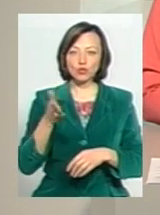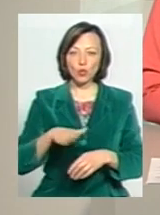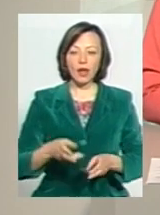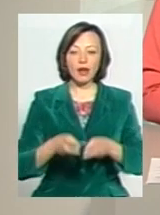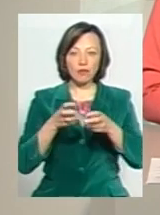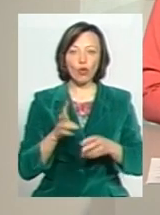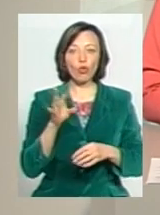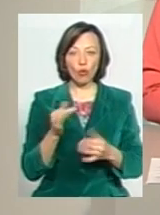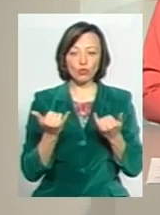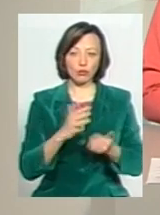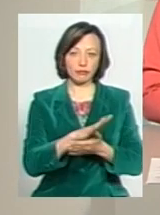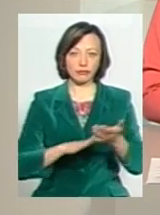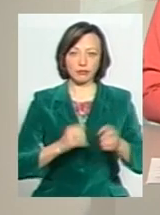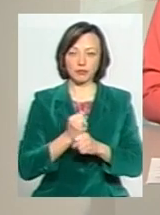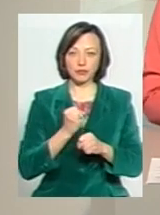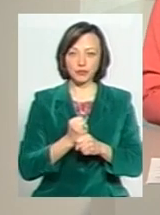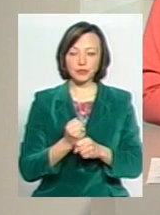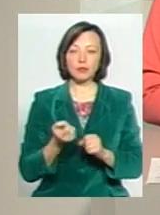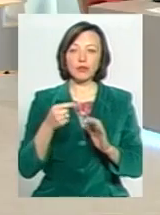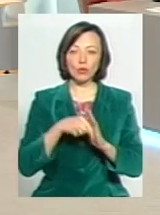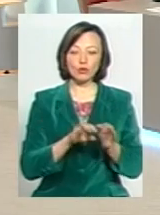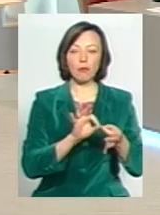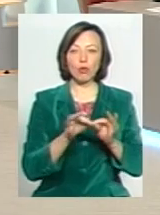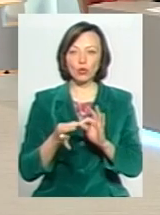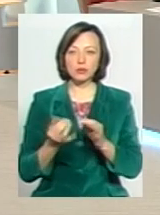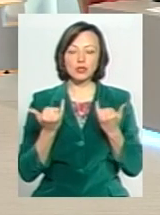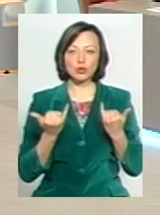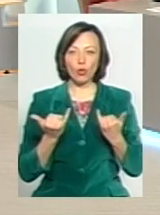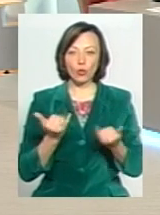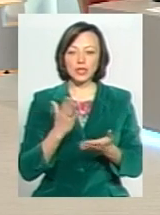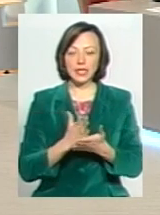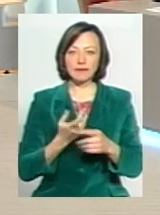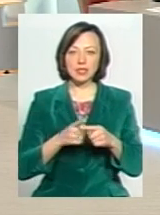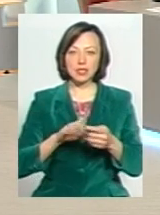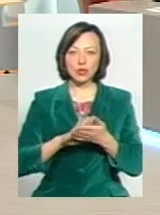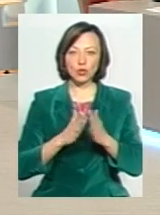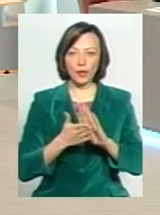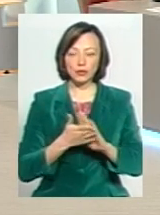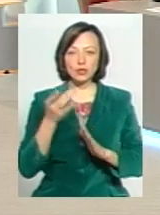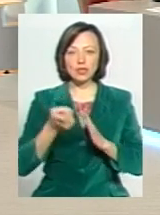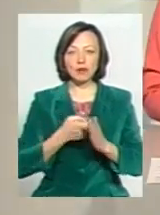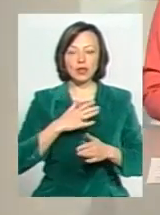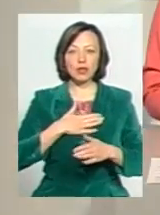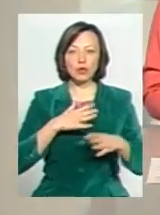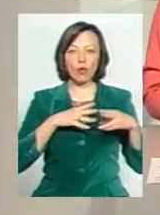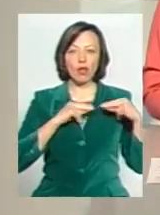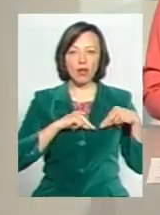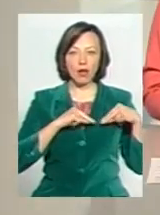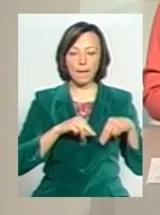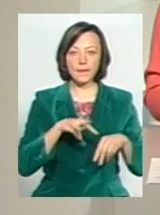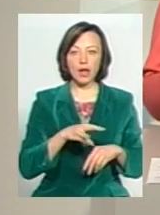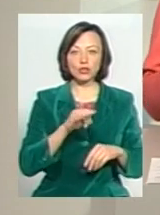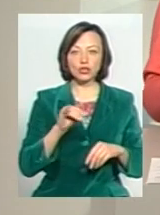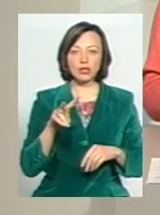вони працюють. Отож, подробиці, які сьогодні є у цій ситуації, дізнавався мій колега Михайло